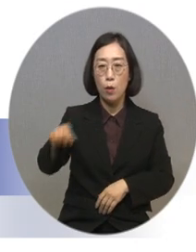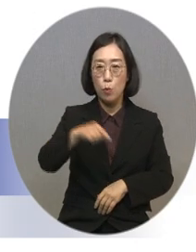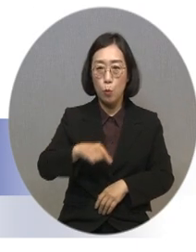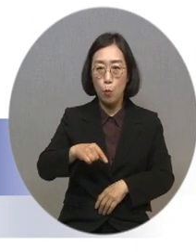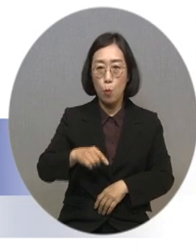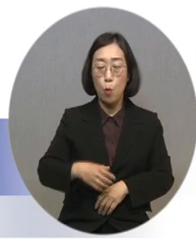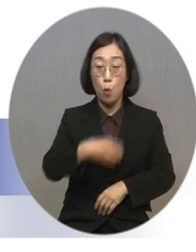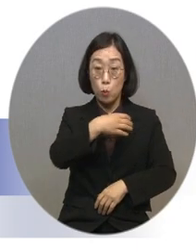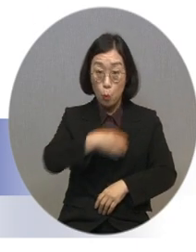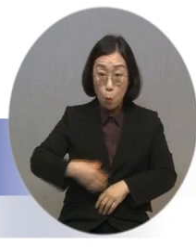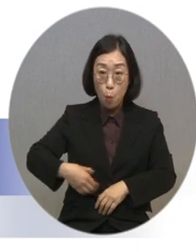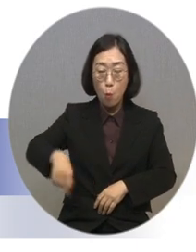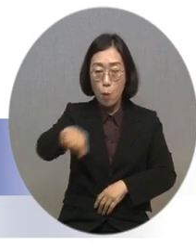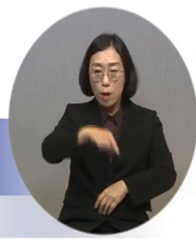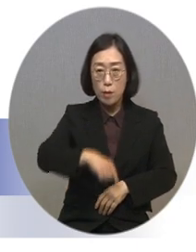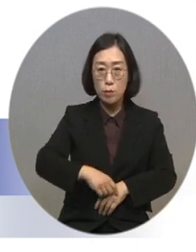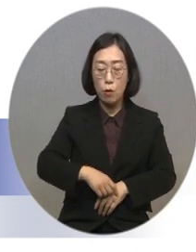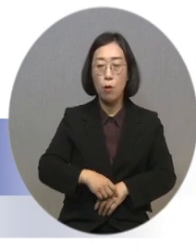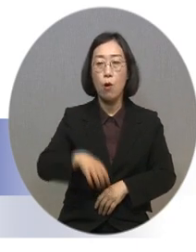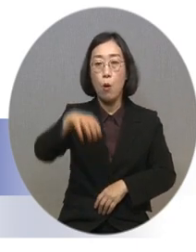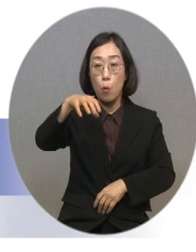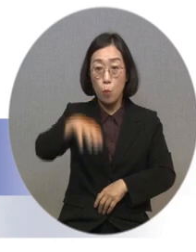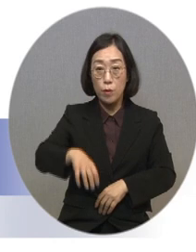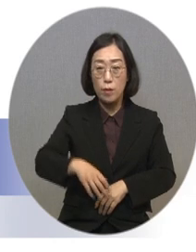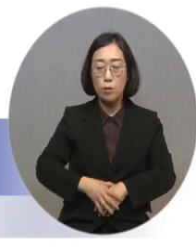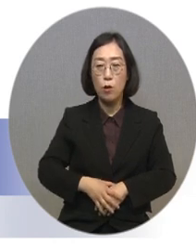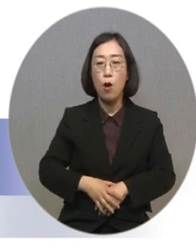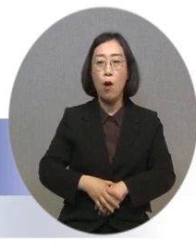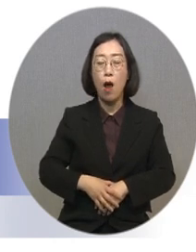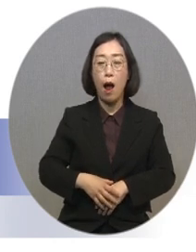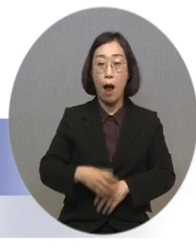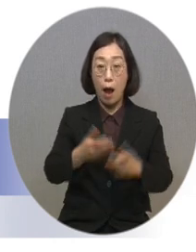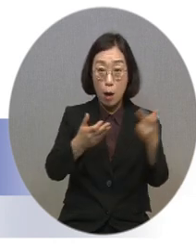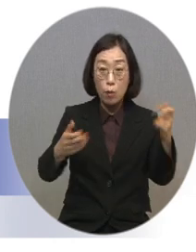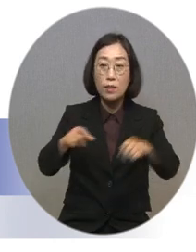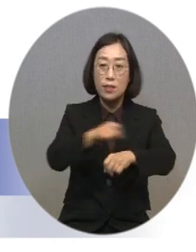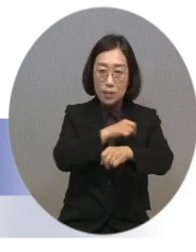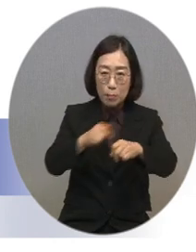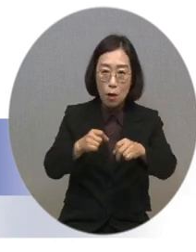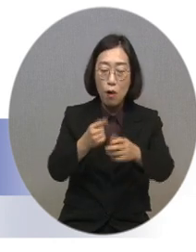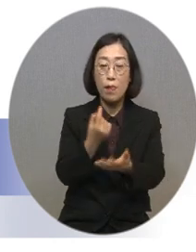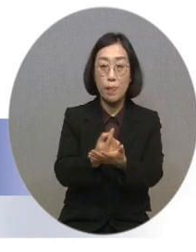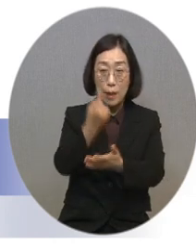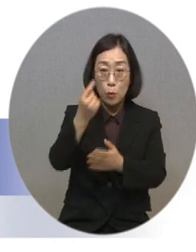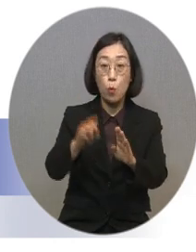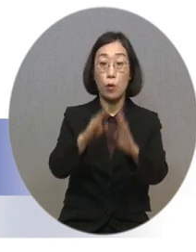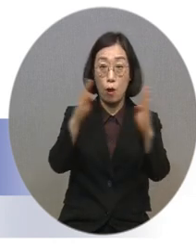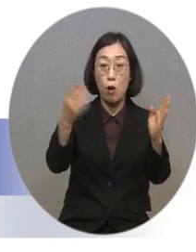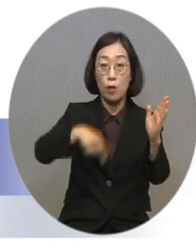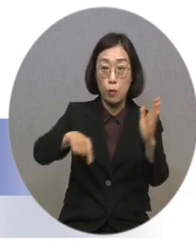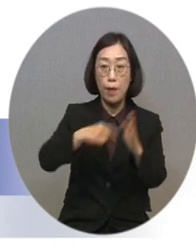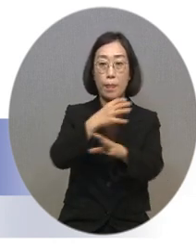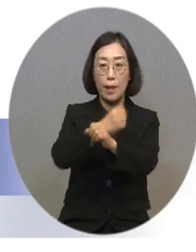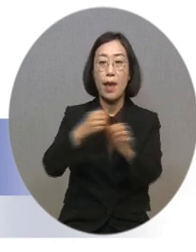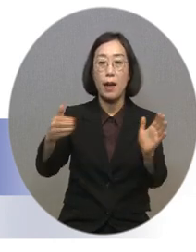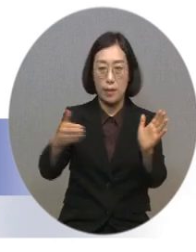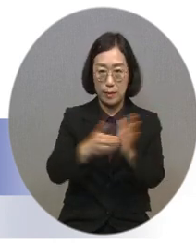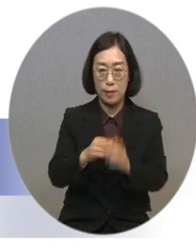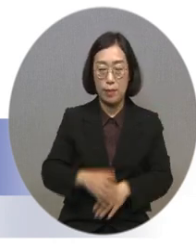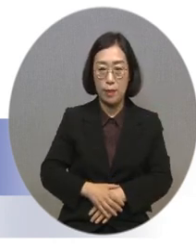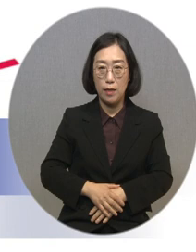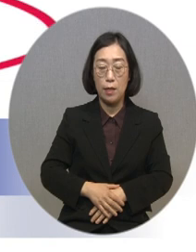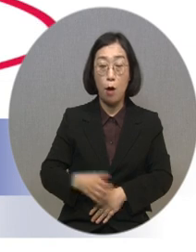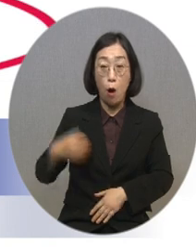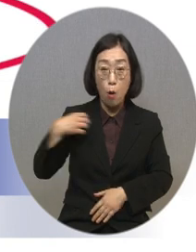도청에서 전국 장애인 동계 체육 대회에 강원 특별자치도 단독 개체를 위한 업무 협약을 체결했는데요 이번